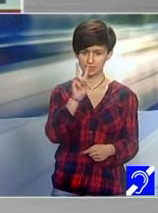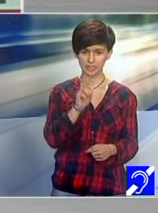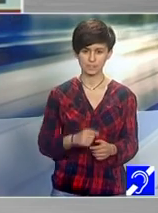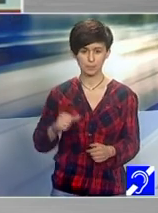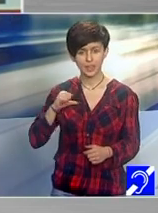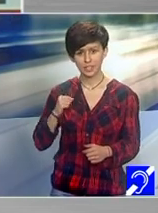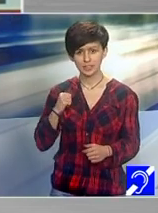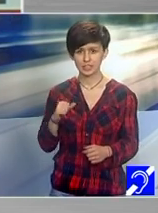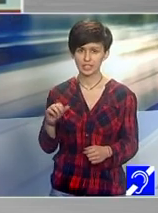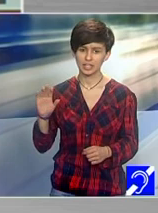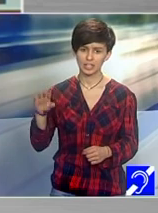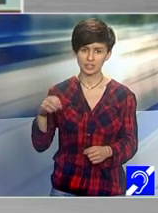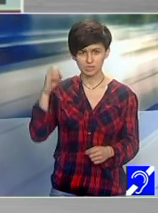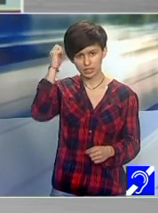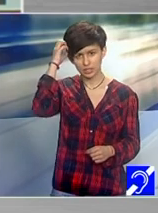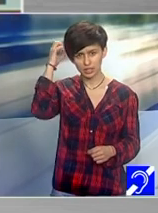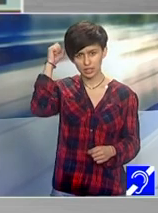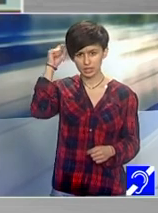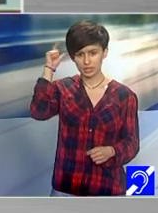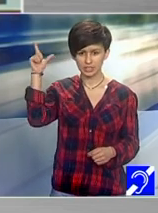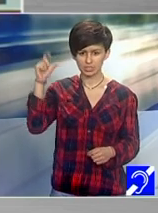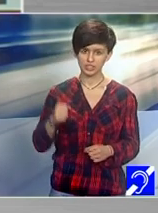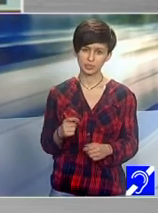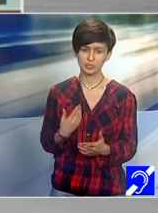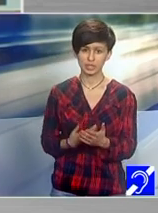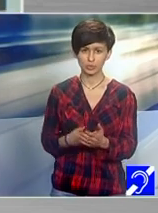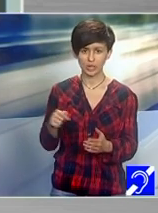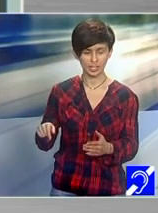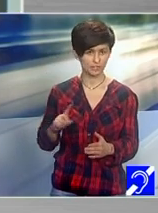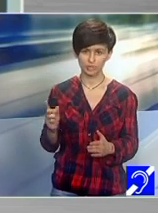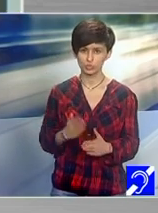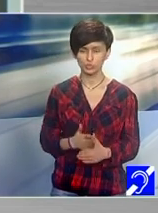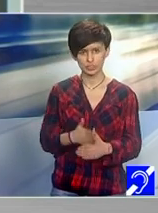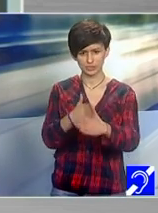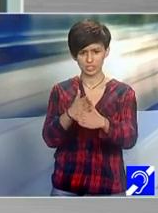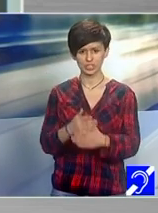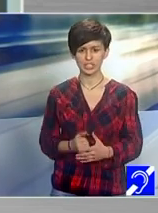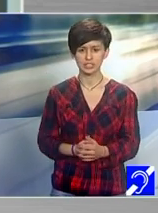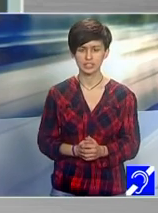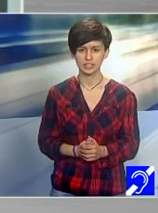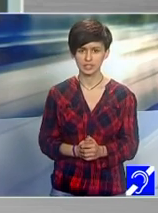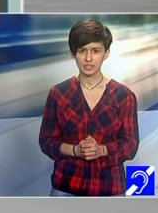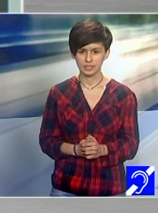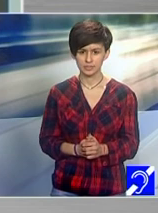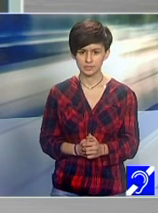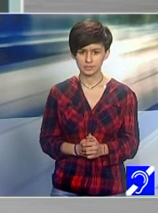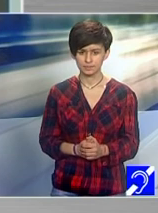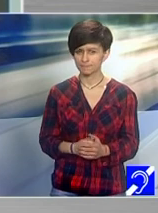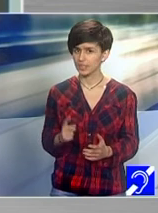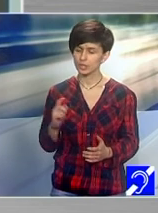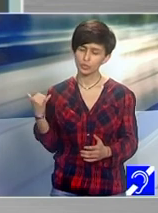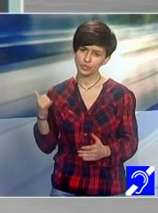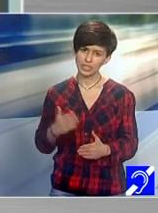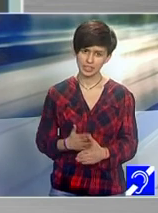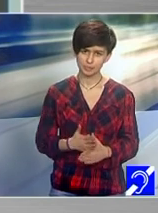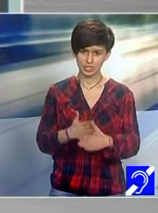plece, pentru că aici, acum spunea și Luminița, nu au sprijin, nu vine sprijinul de după invenție, să se